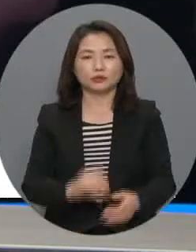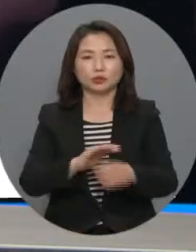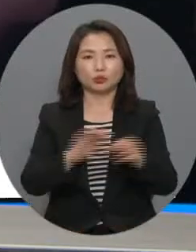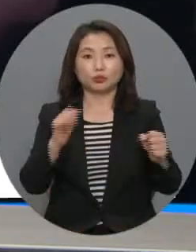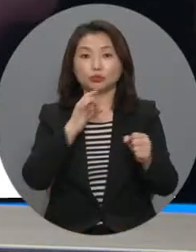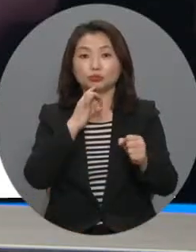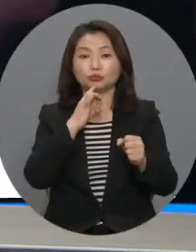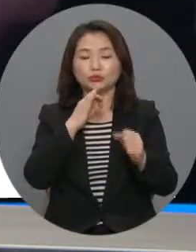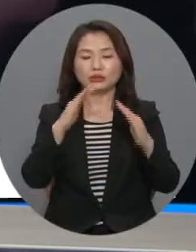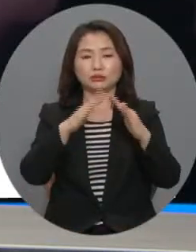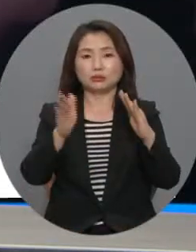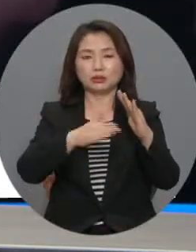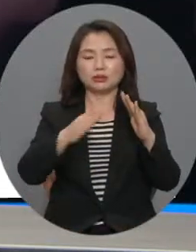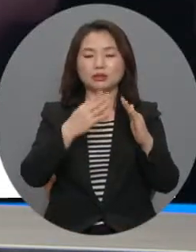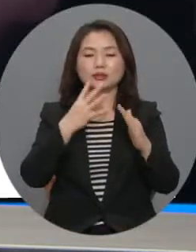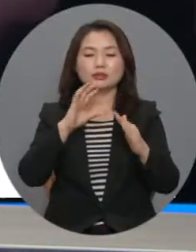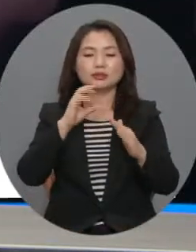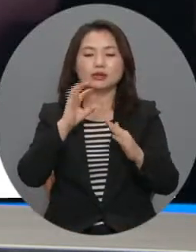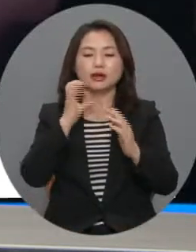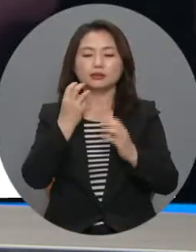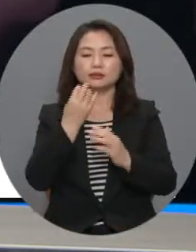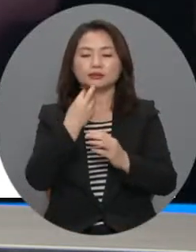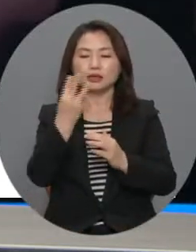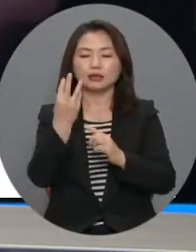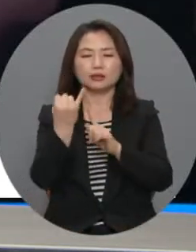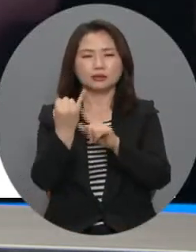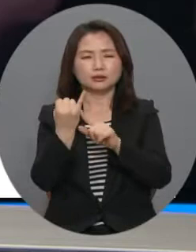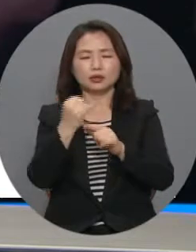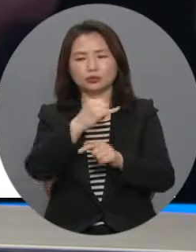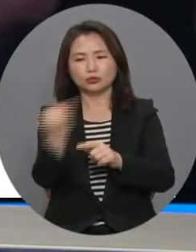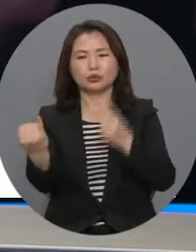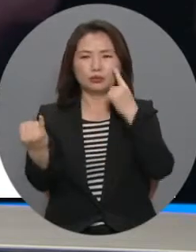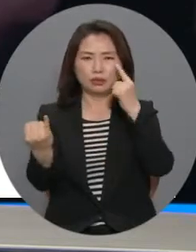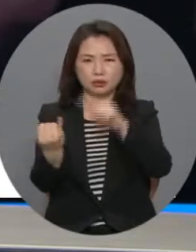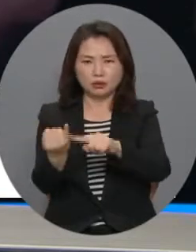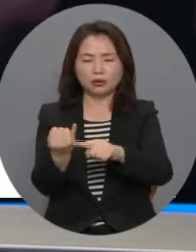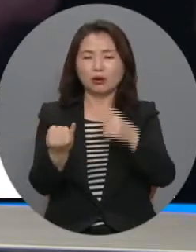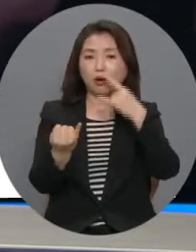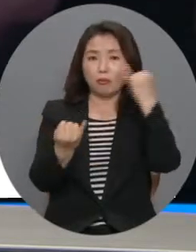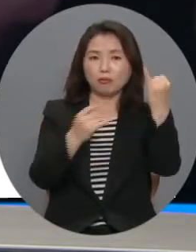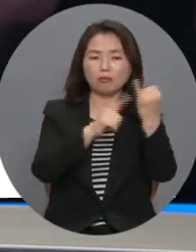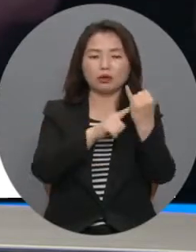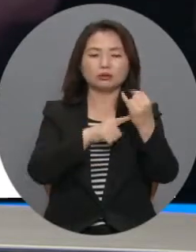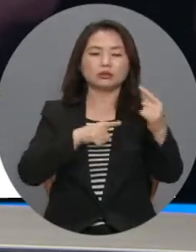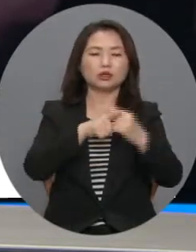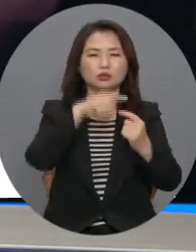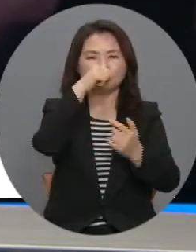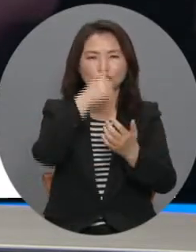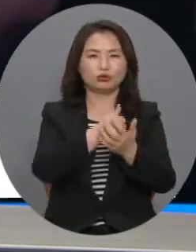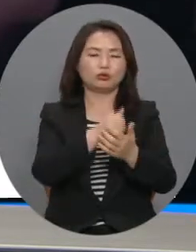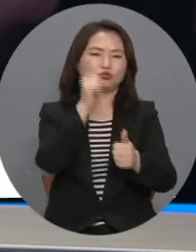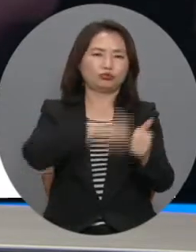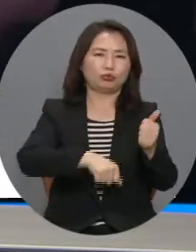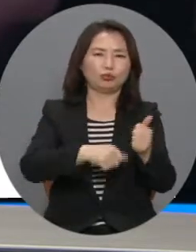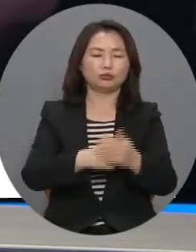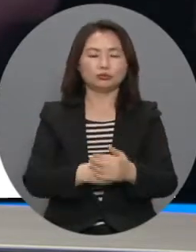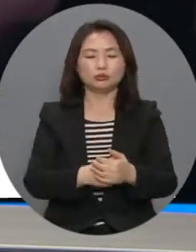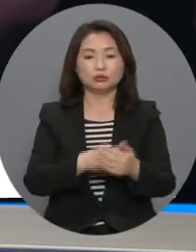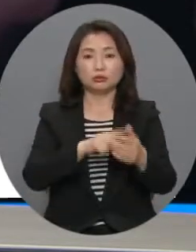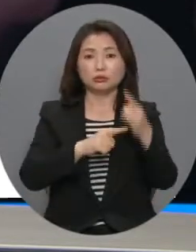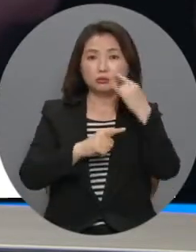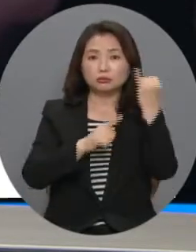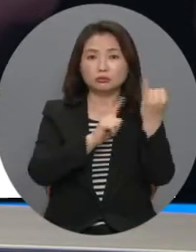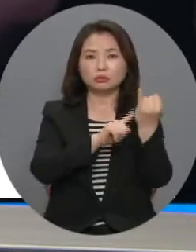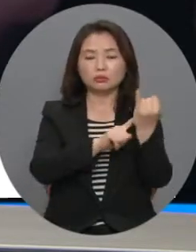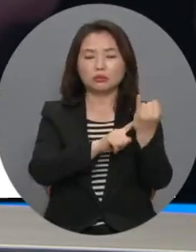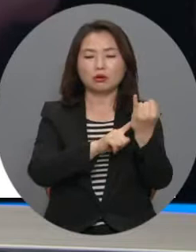경북 구미의 빈집에서 3살 여자아이가 숨진 채 발견되면서 아이 엄마가 살인 혐의로 구속됐습니다. 그런데 이